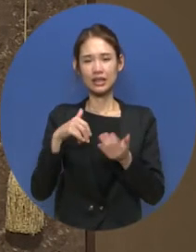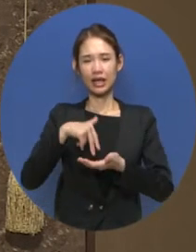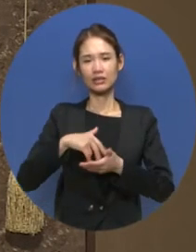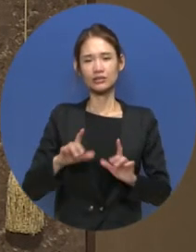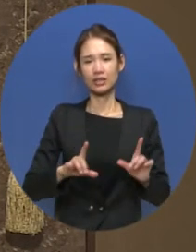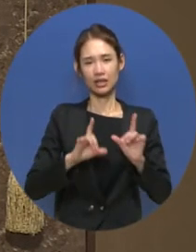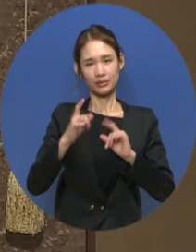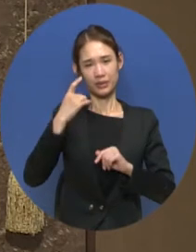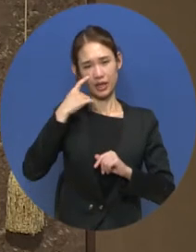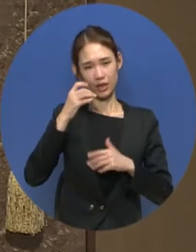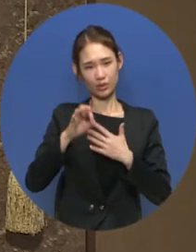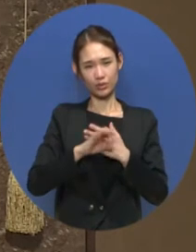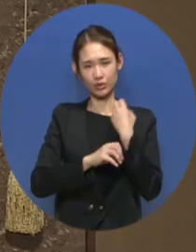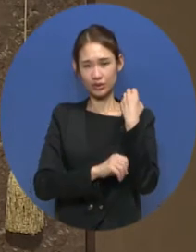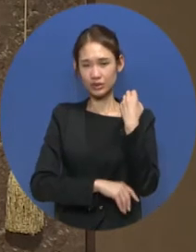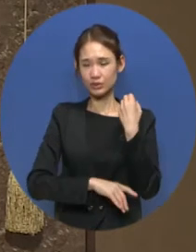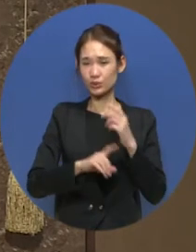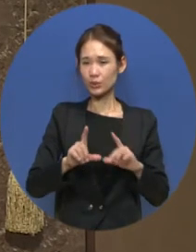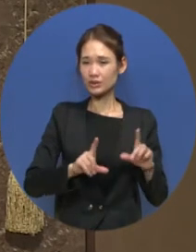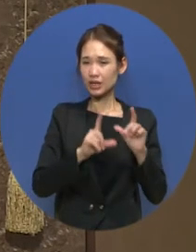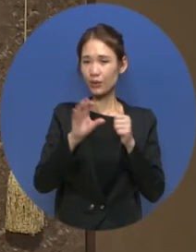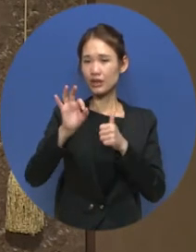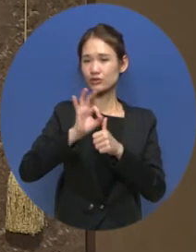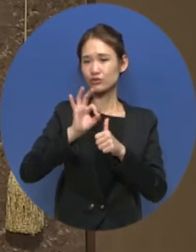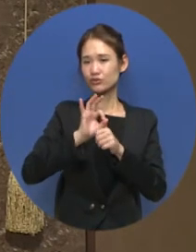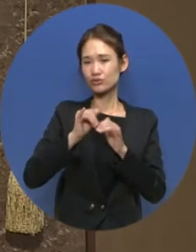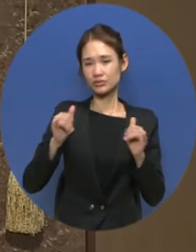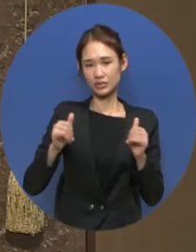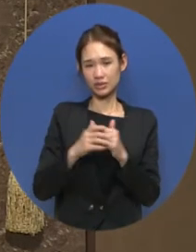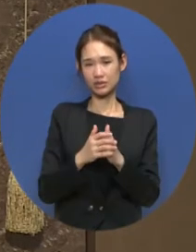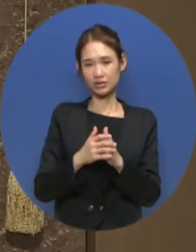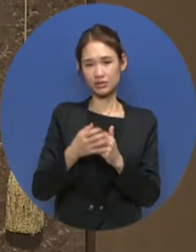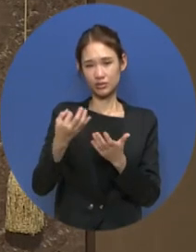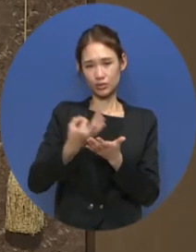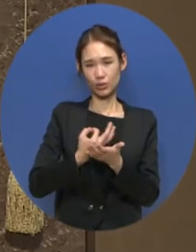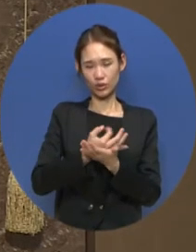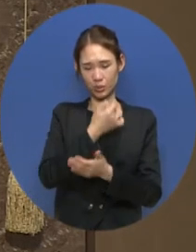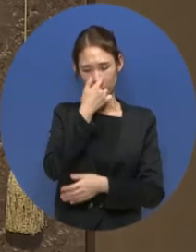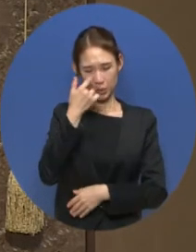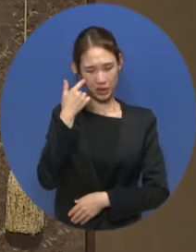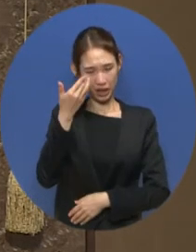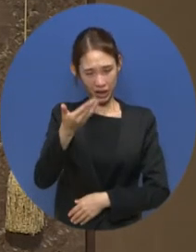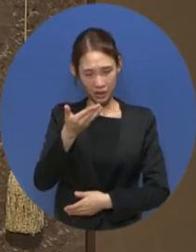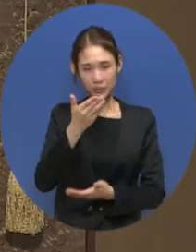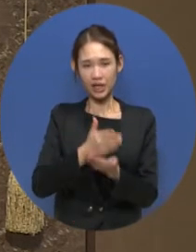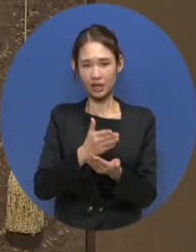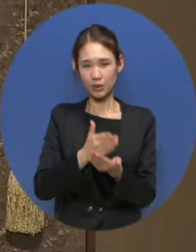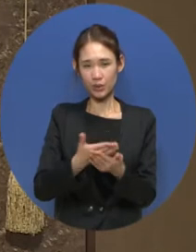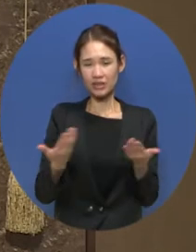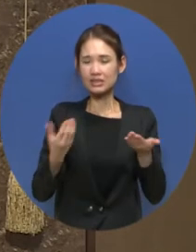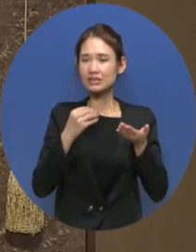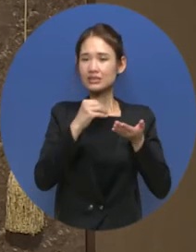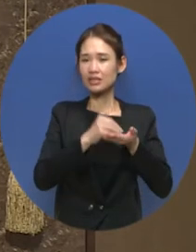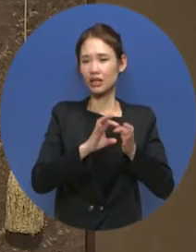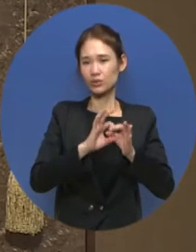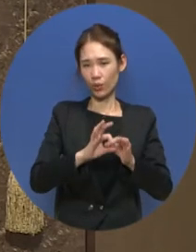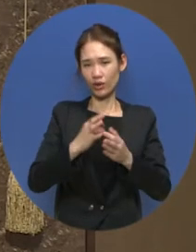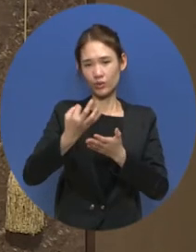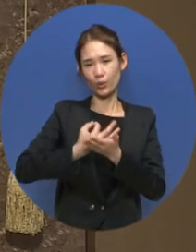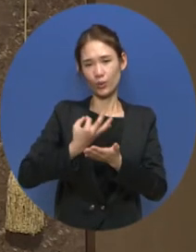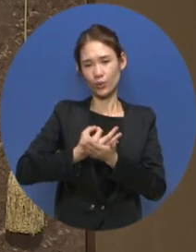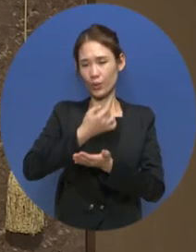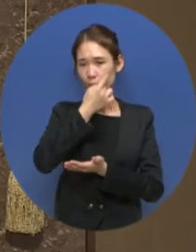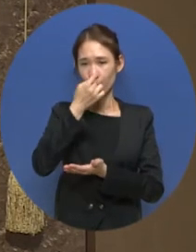생각해 보면 기초생활 수급 자로서 그들을 소득을 보전을 할 게 아니라 사실 일자리를 통해서 소득을 보전할 수